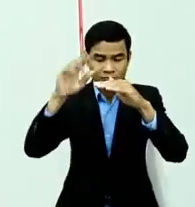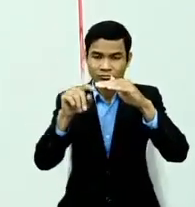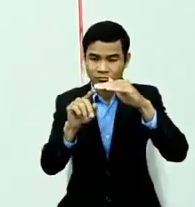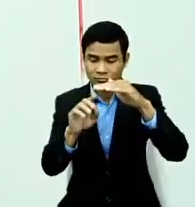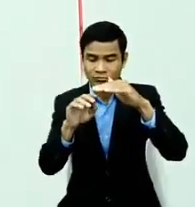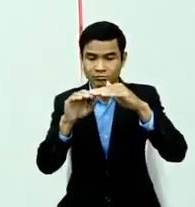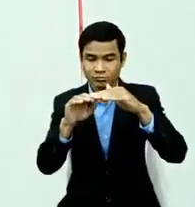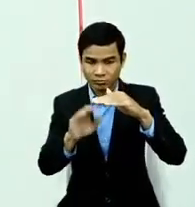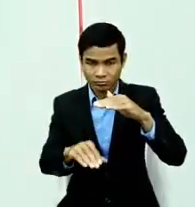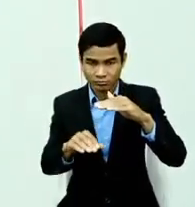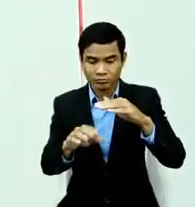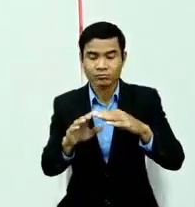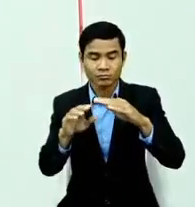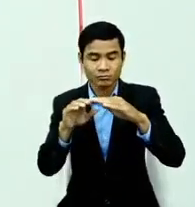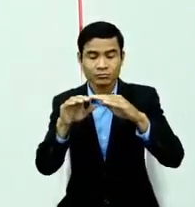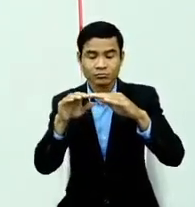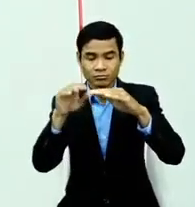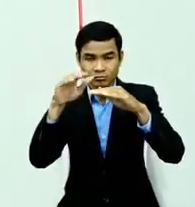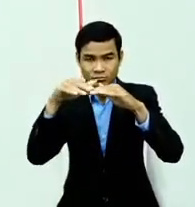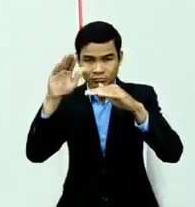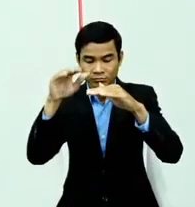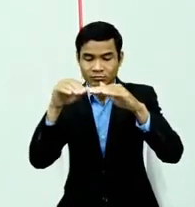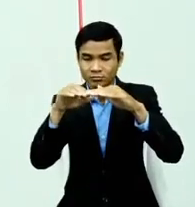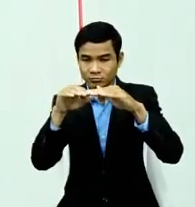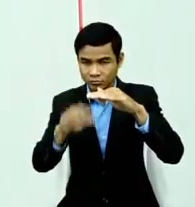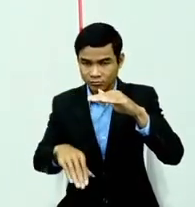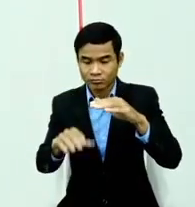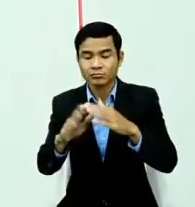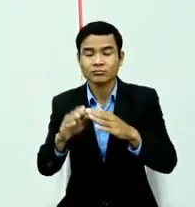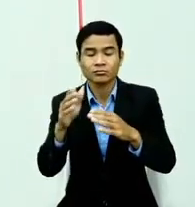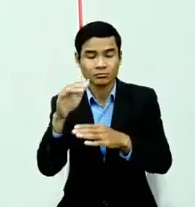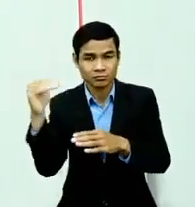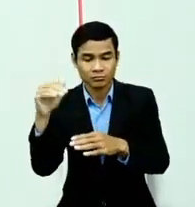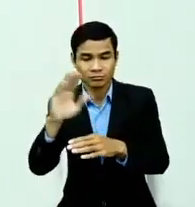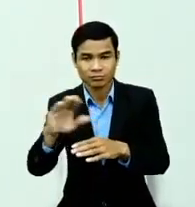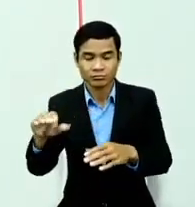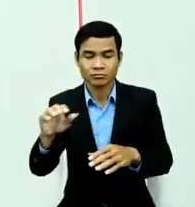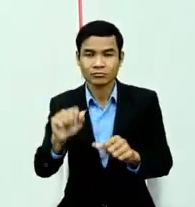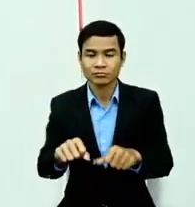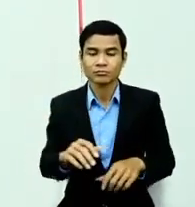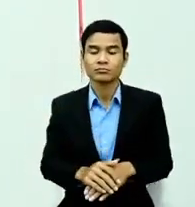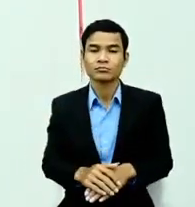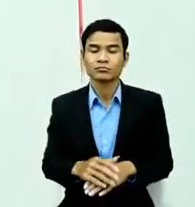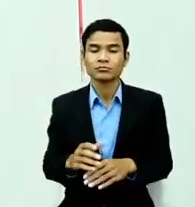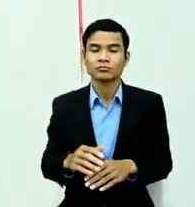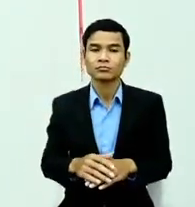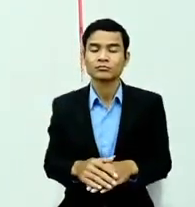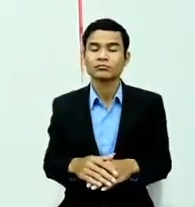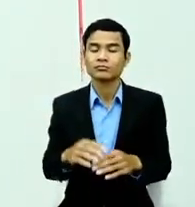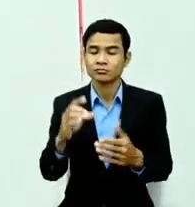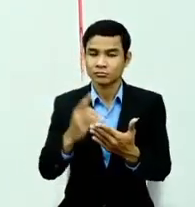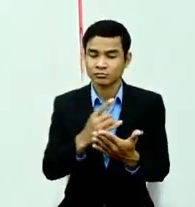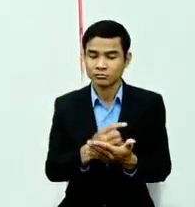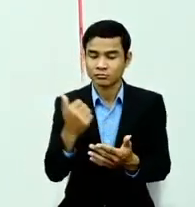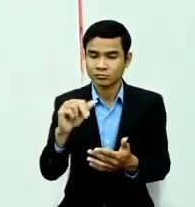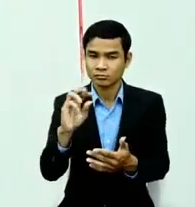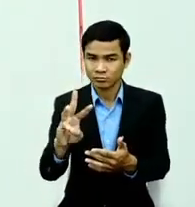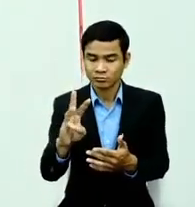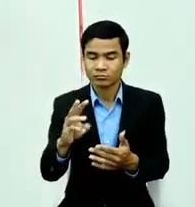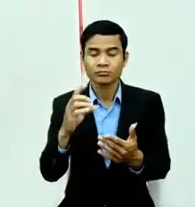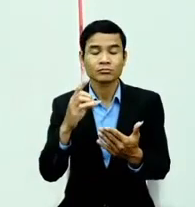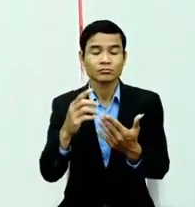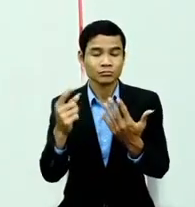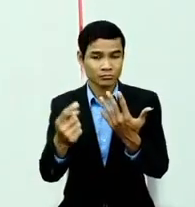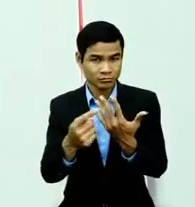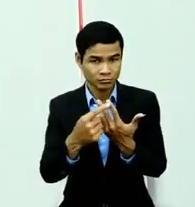ងស្ដាំអរគុណកូនឥឡូវកូនស្ដាប់អ្នកគ្រូអានចំណងជើង មេរៀនទី3ស្រាក់